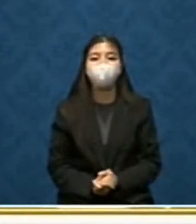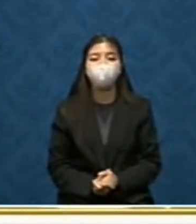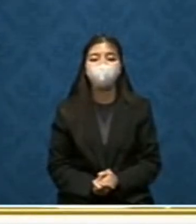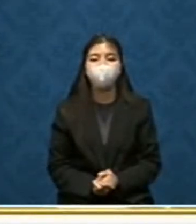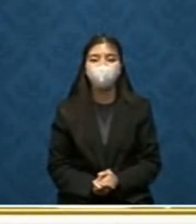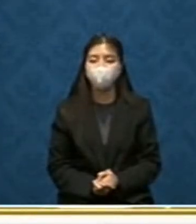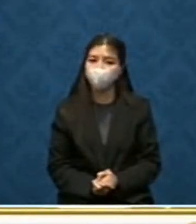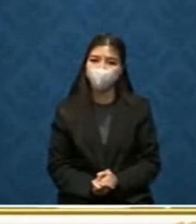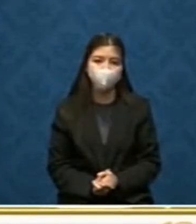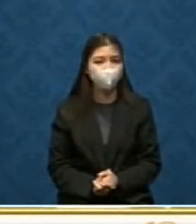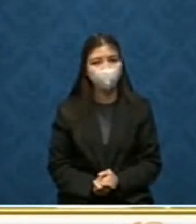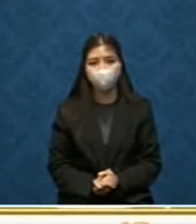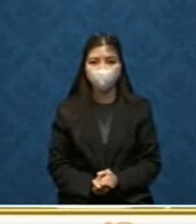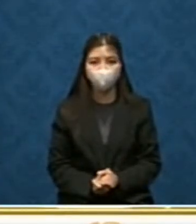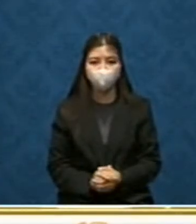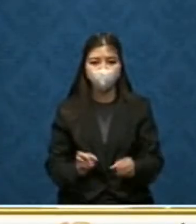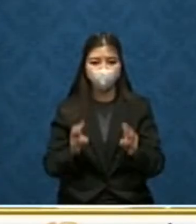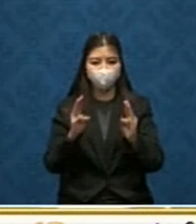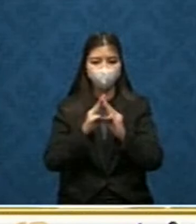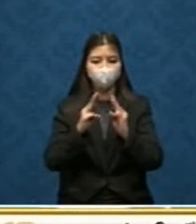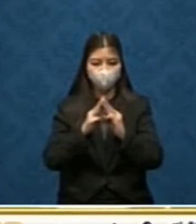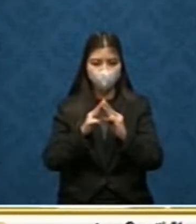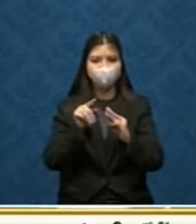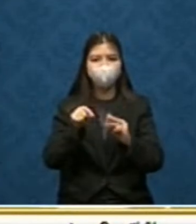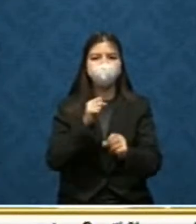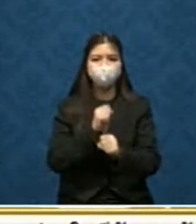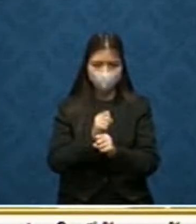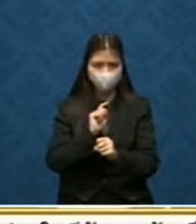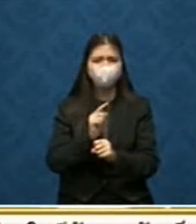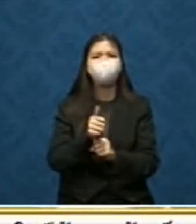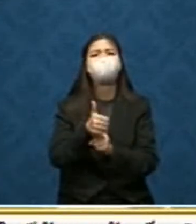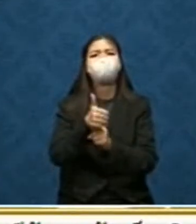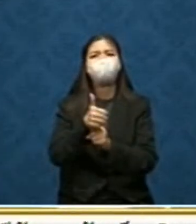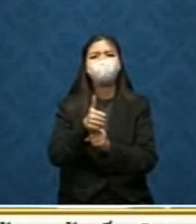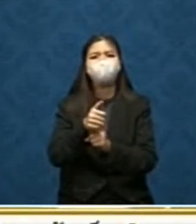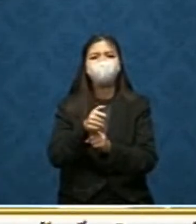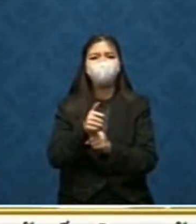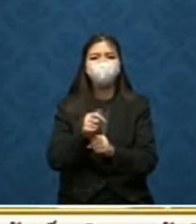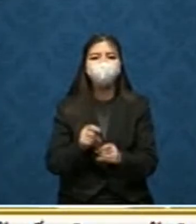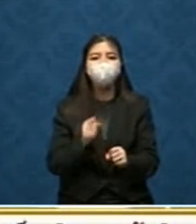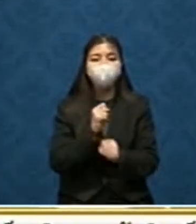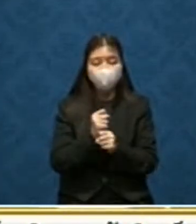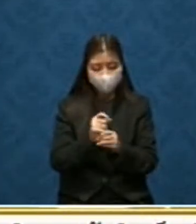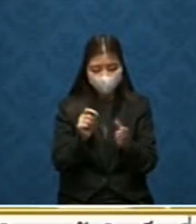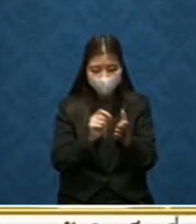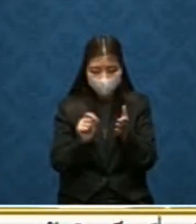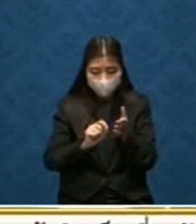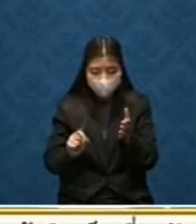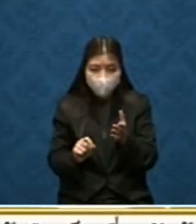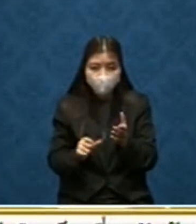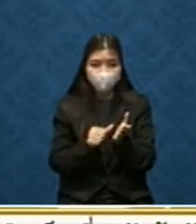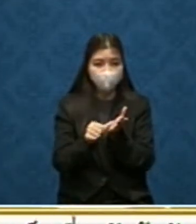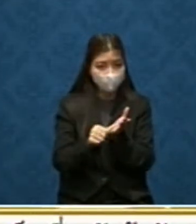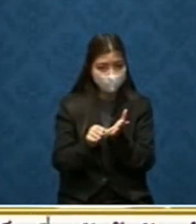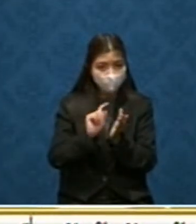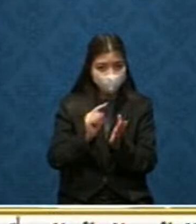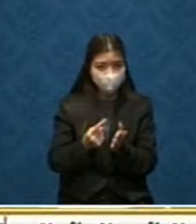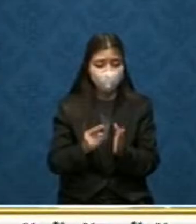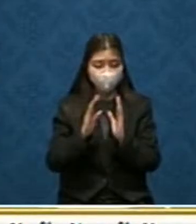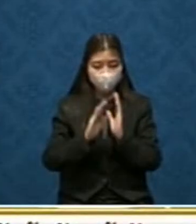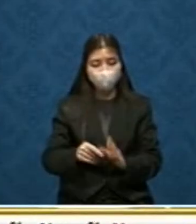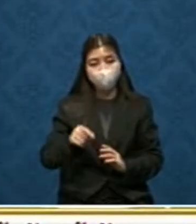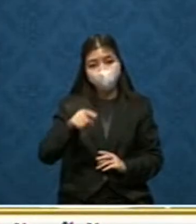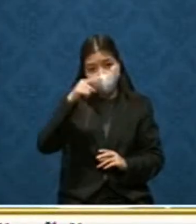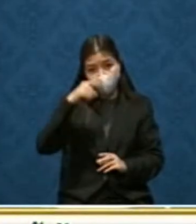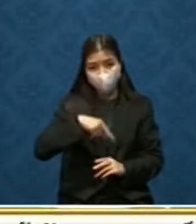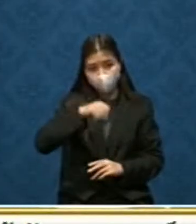โธ สัญญาใบเดียว ใครจะทำไม่ได้เขียนให้มถกตองตกหมาย เขีนเมไ่ก็ได้คนไทยโง่สัเมไ่